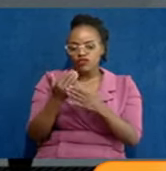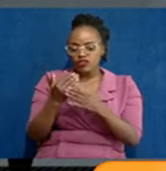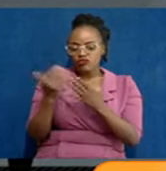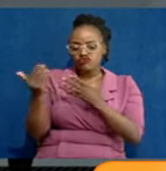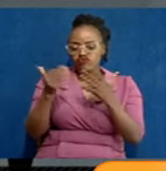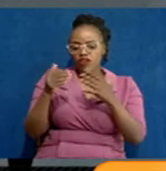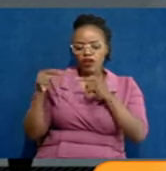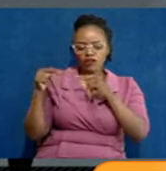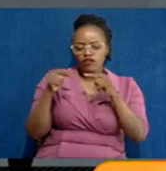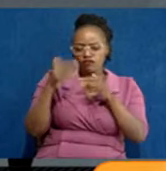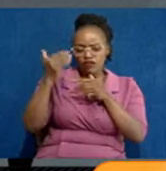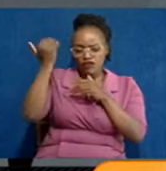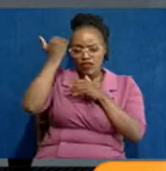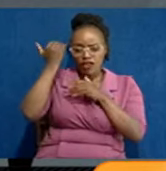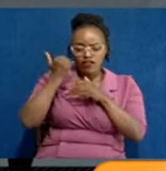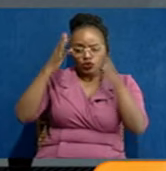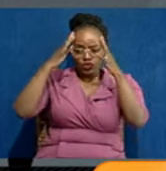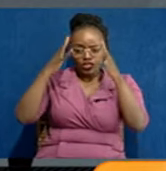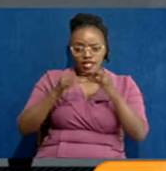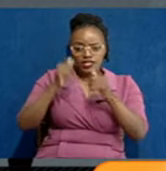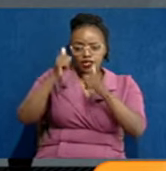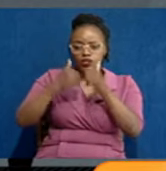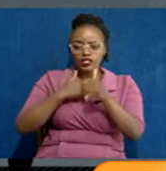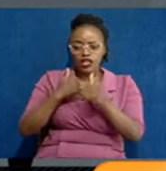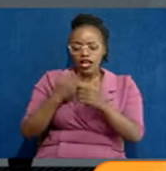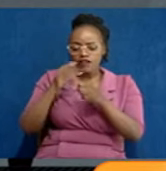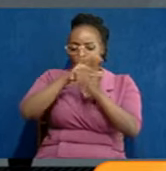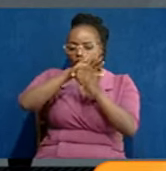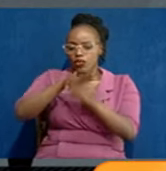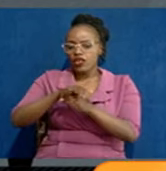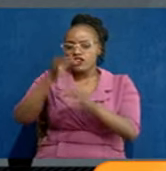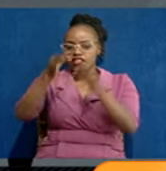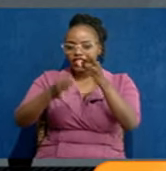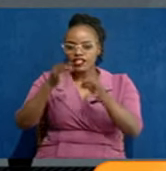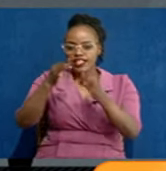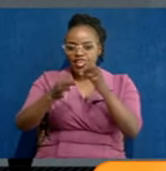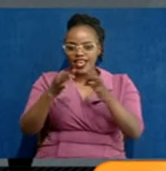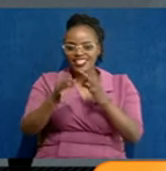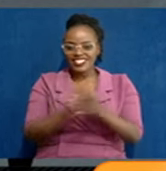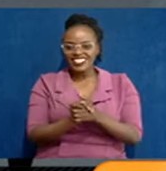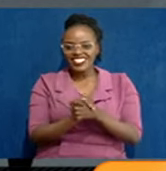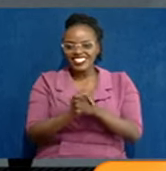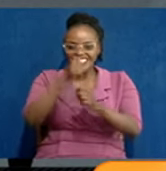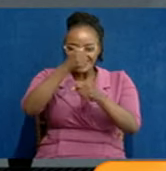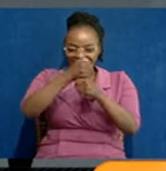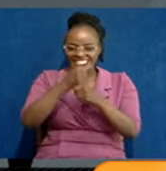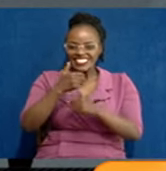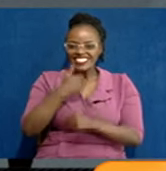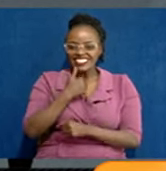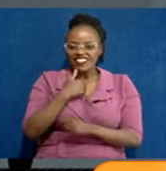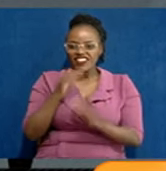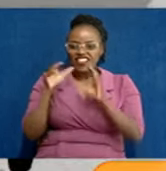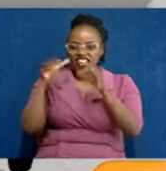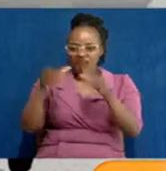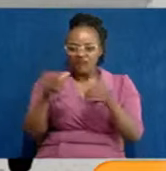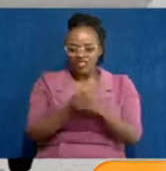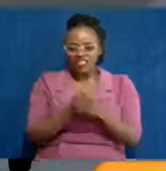mahakama ili kutoa maamuzi ambayo yanahujumu haki za wenye hisa halisi wa kampuni